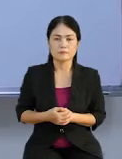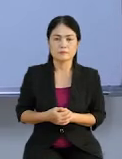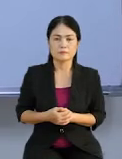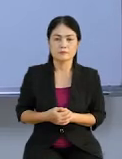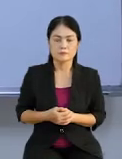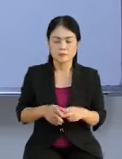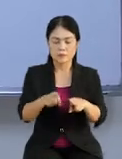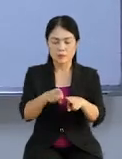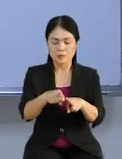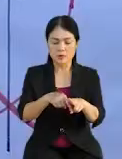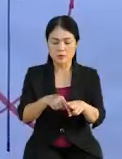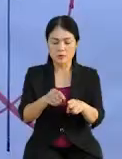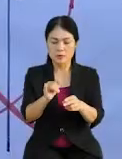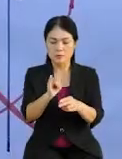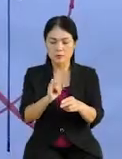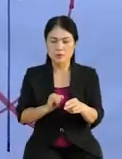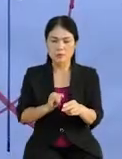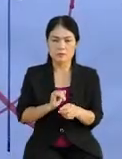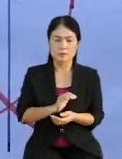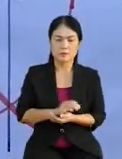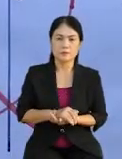này dù bạn tốt bà dưỡng mà cúc tài mà đoàn